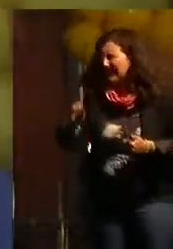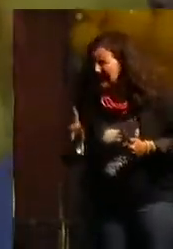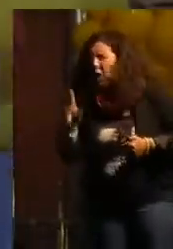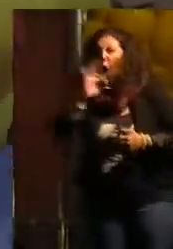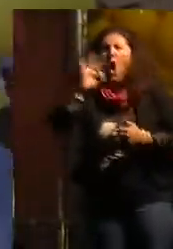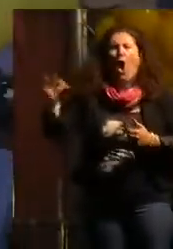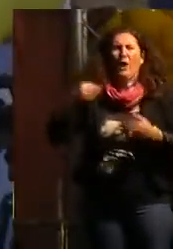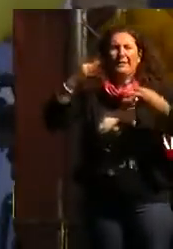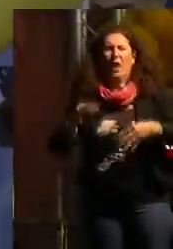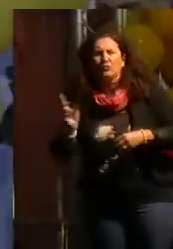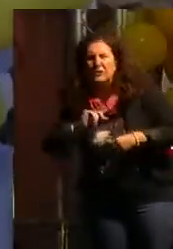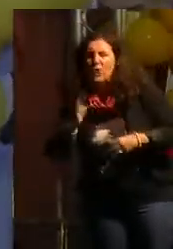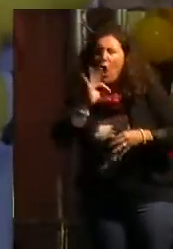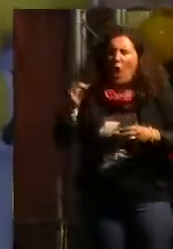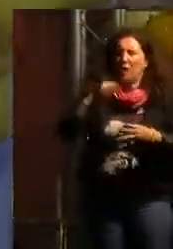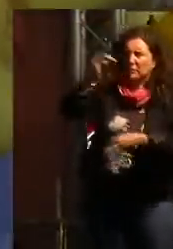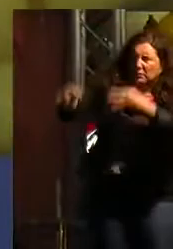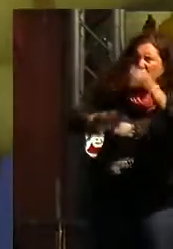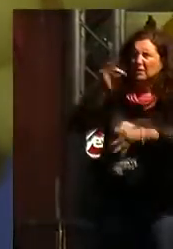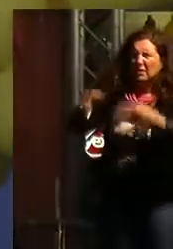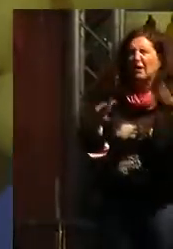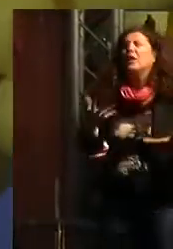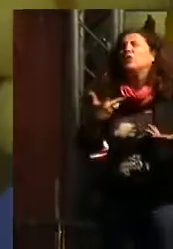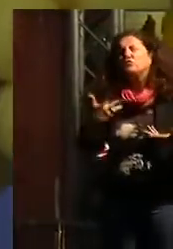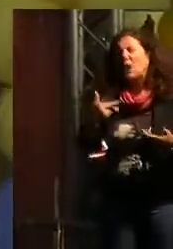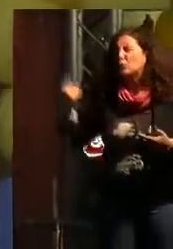che hanno tutte le famiglie. Allora metteteci